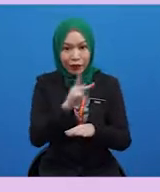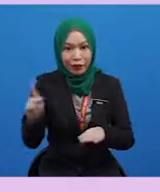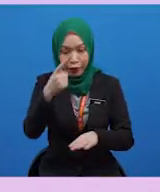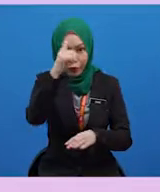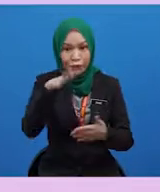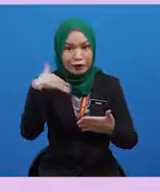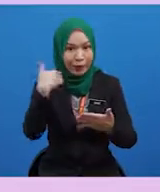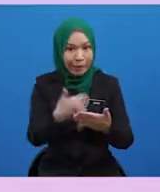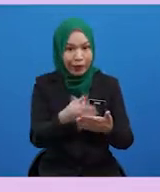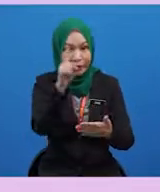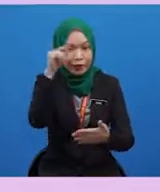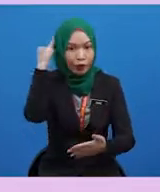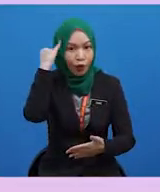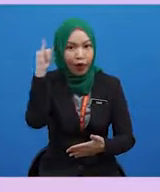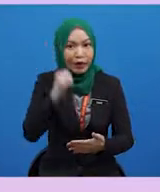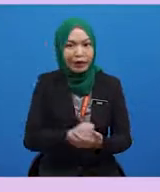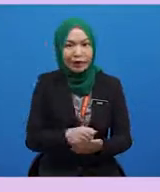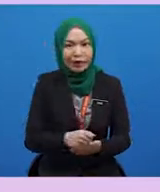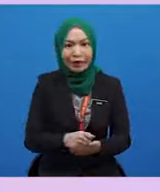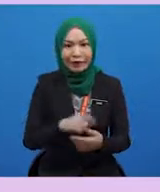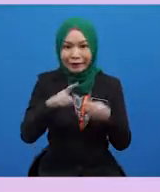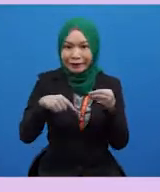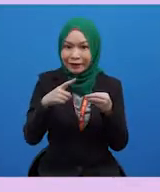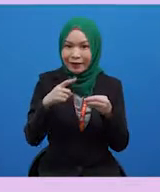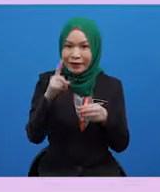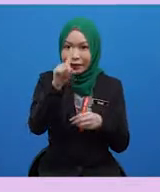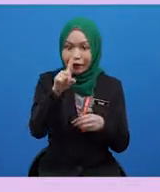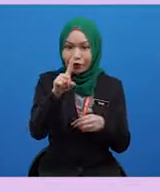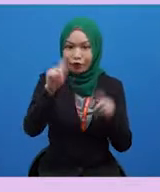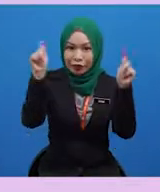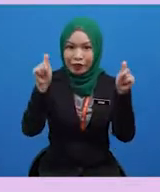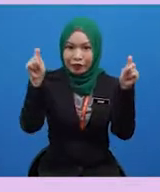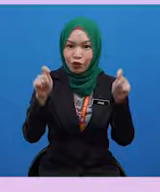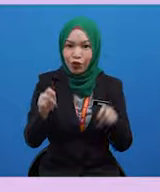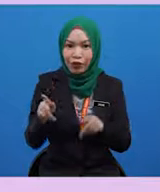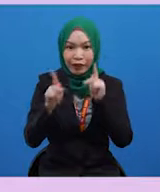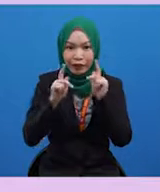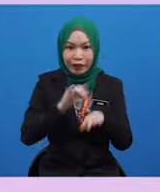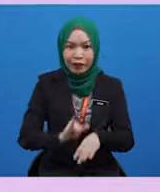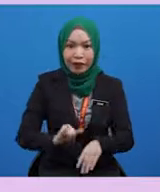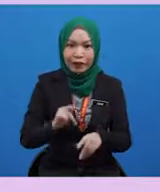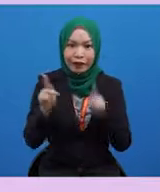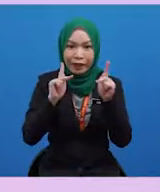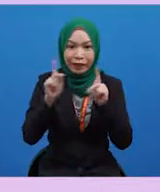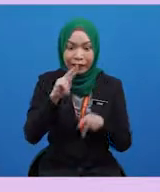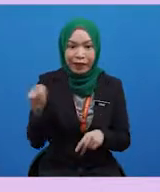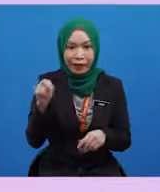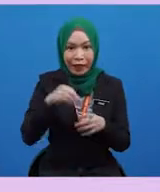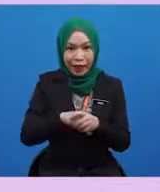menyampaikan suatu idea mengenai isu yang diperkatakannya dan bentuknya ialah bentuk